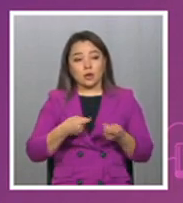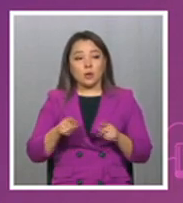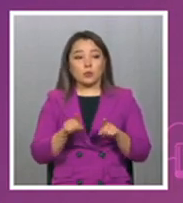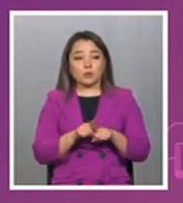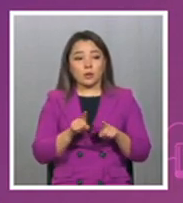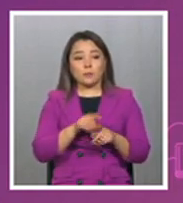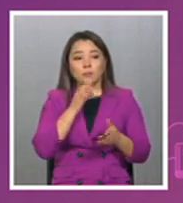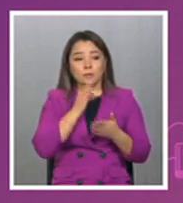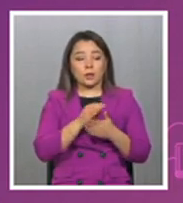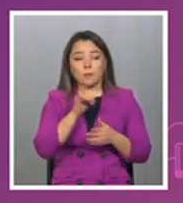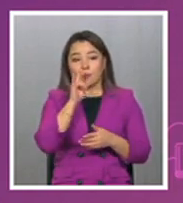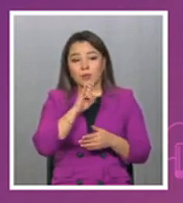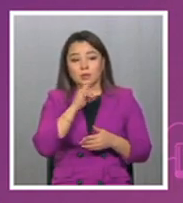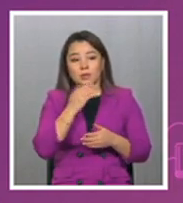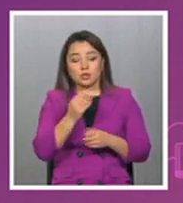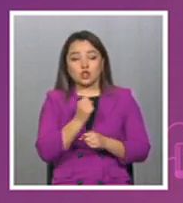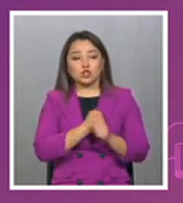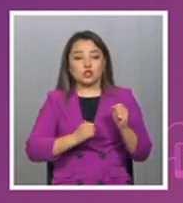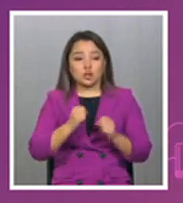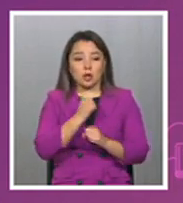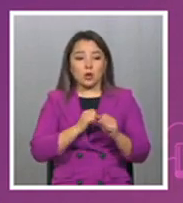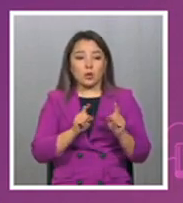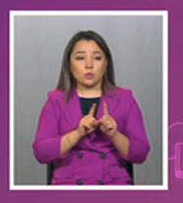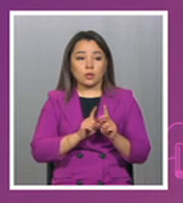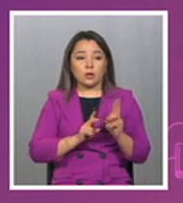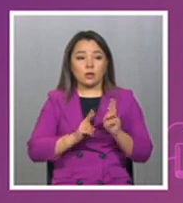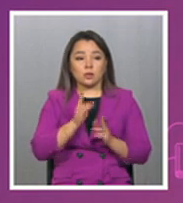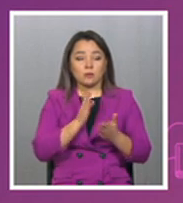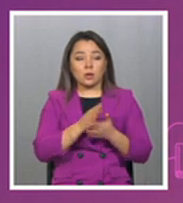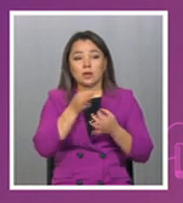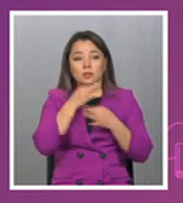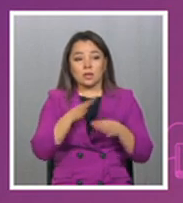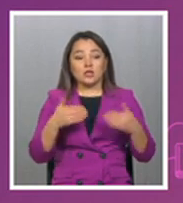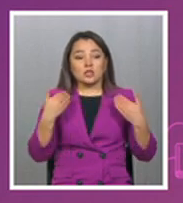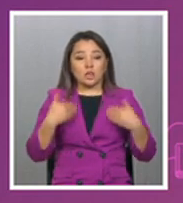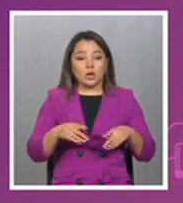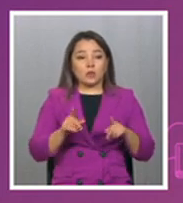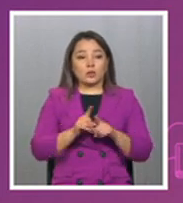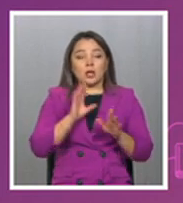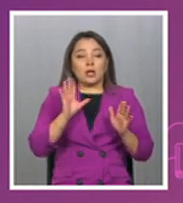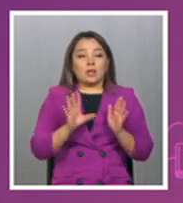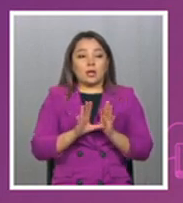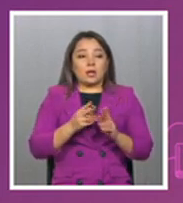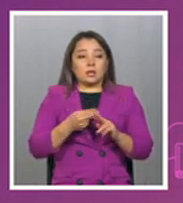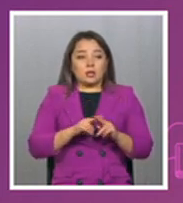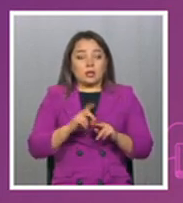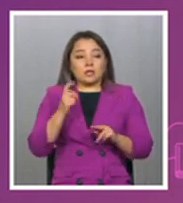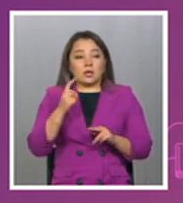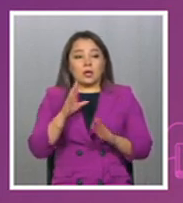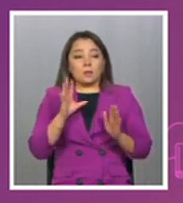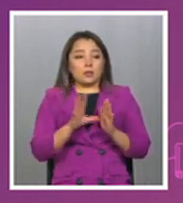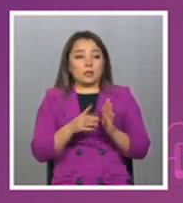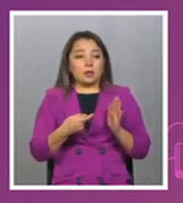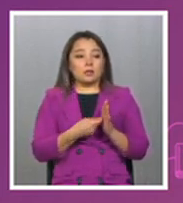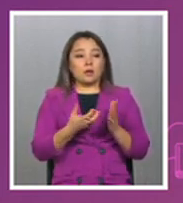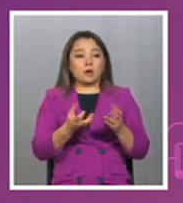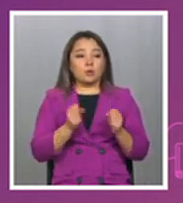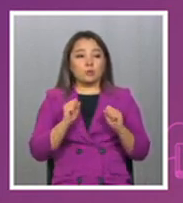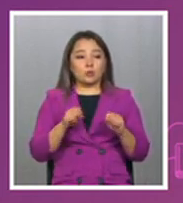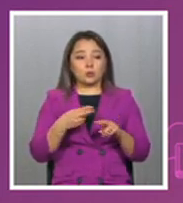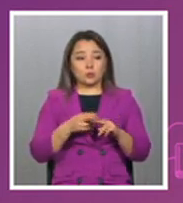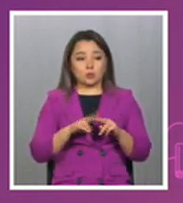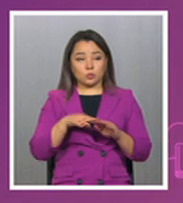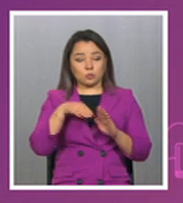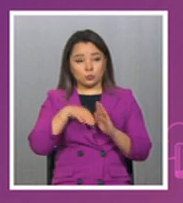қатар бензинді жағуға болады. Кез келген денені жағу арқылы химиялық энергия алуға болады.